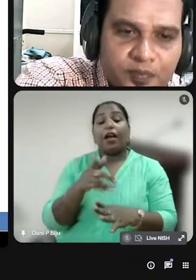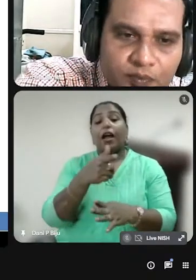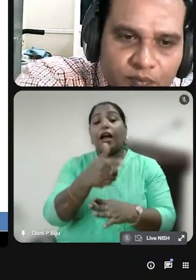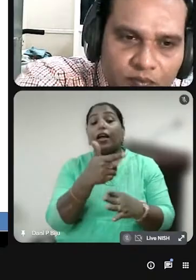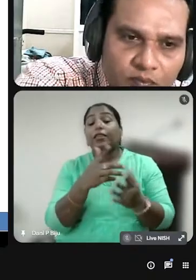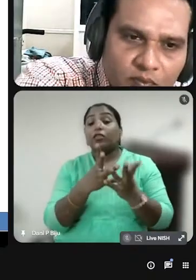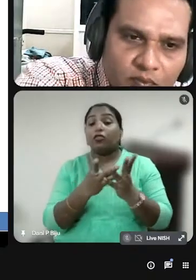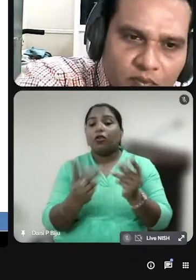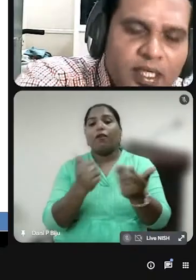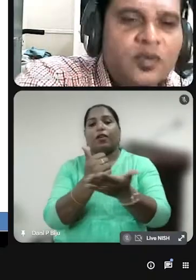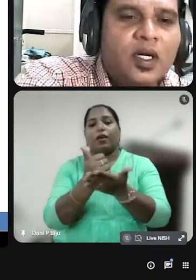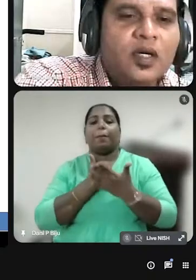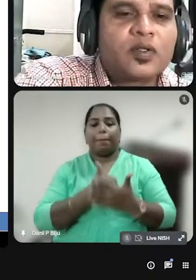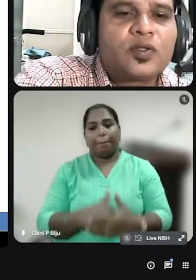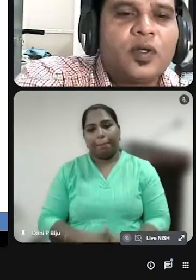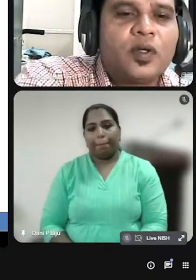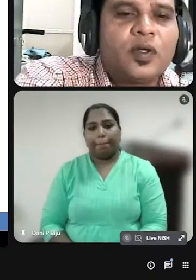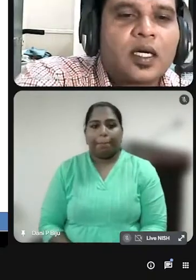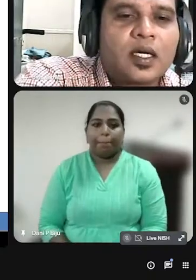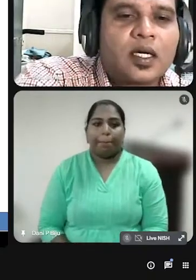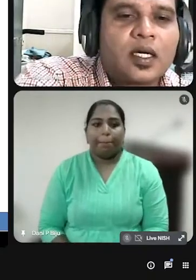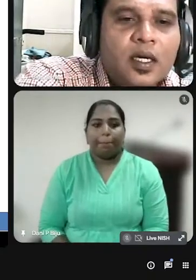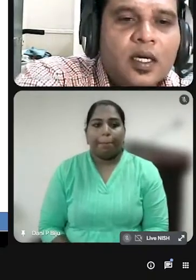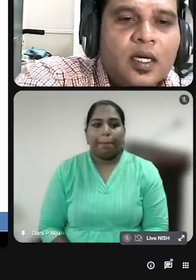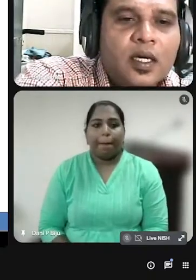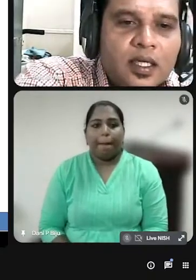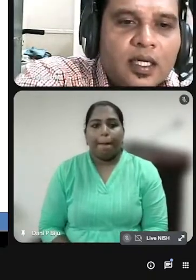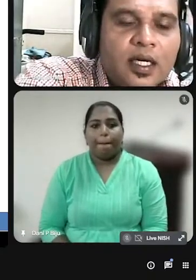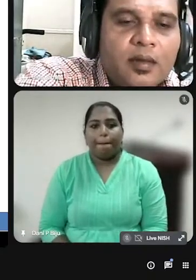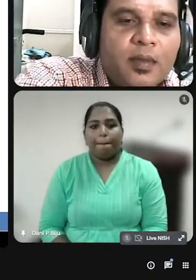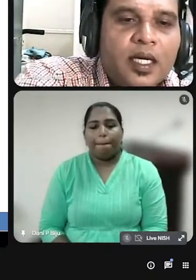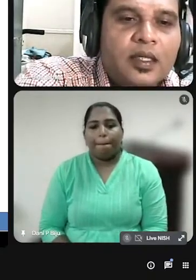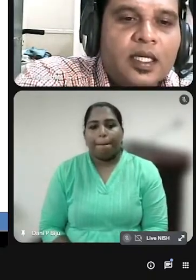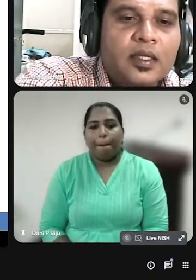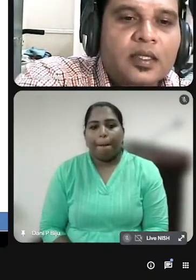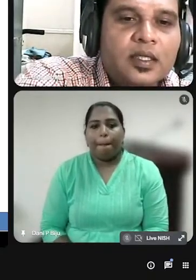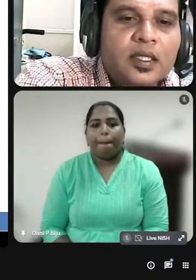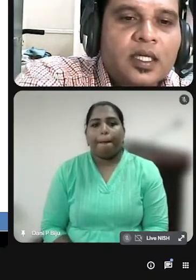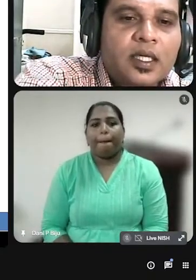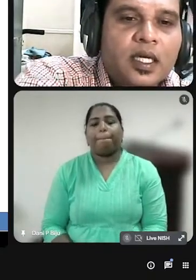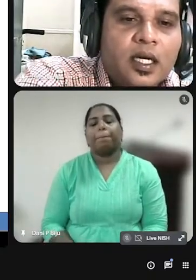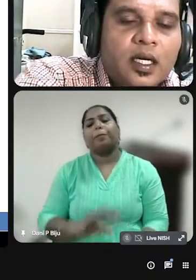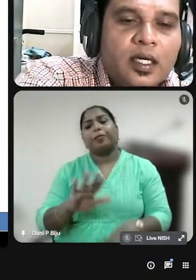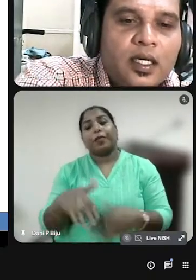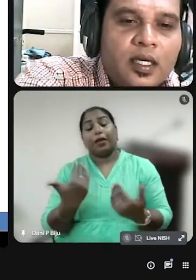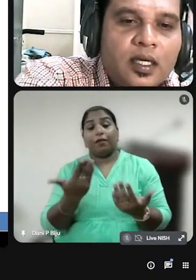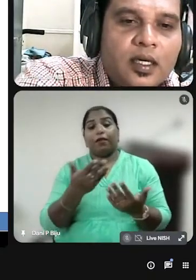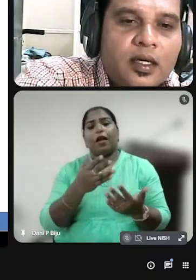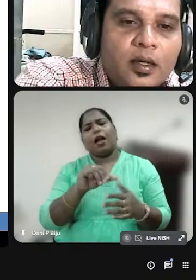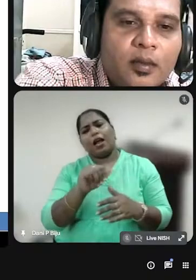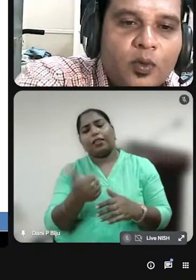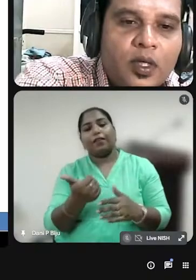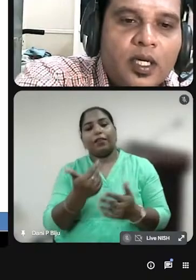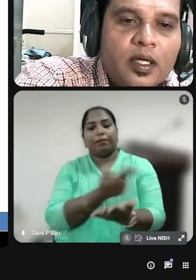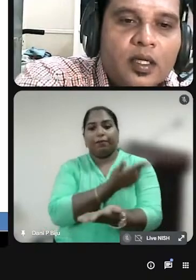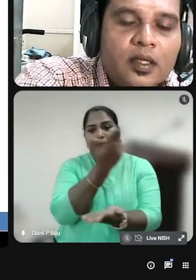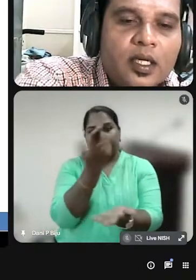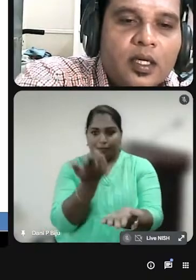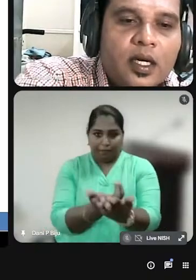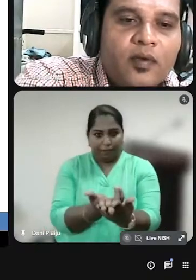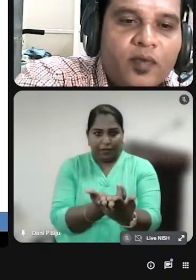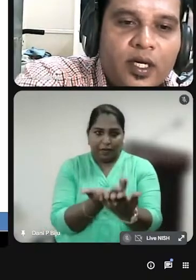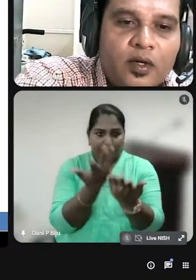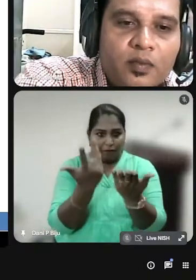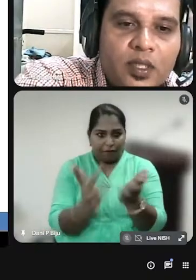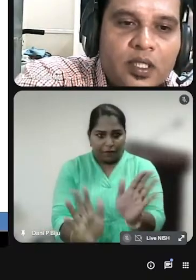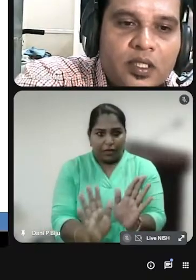പറ്റും. സ്റ്റേജ് 1 or 2 ആൾക്കാർക്ക് മലന്ന് കിടക്കാം. മലന്ന് കിടന്നിട്ട് ഈ മുട്ടിൽ